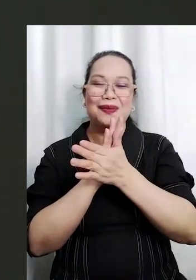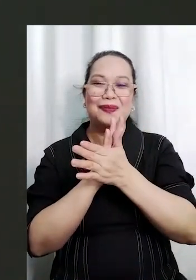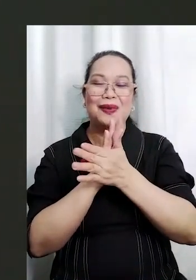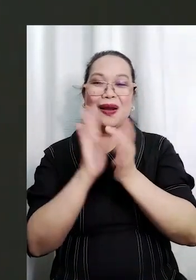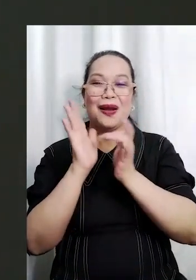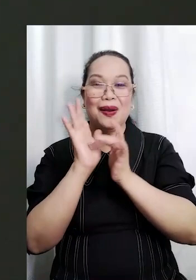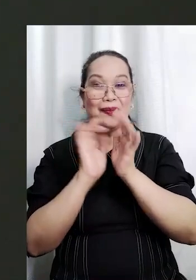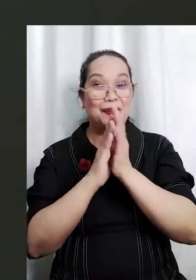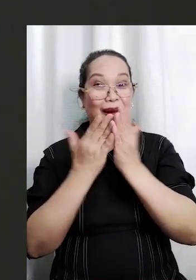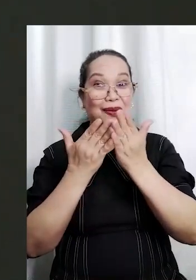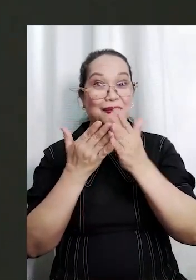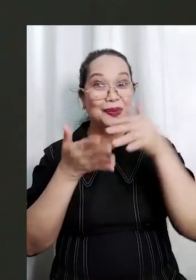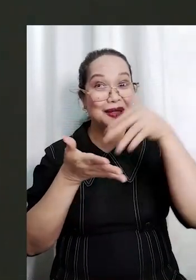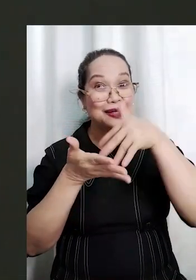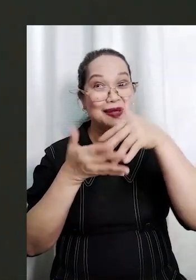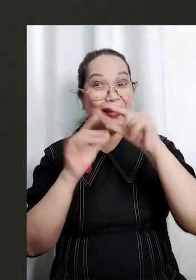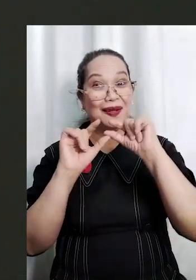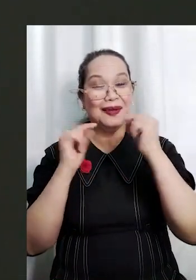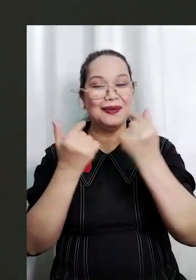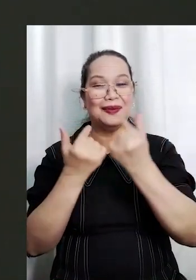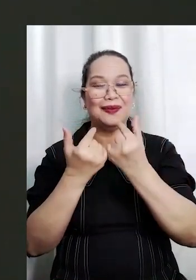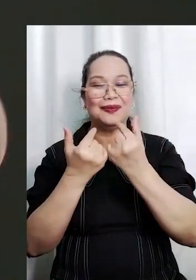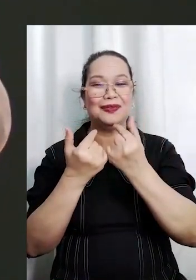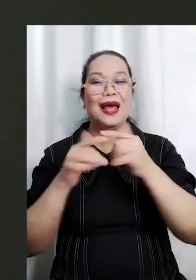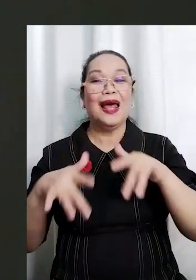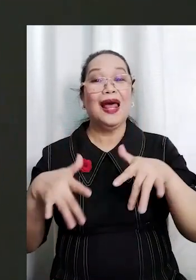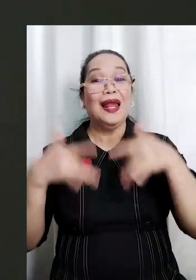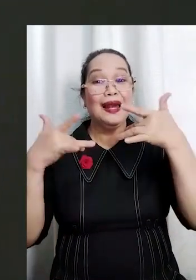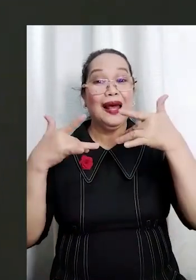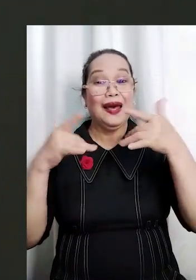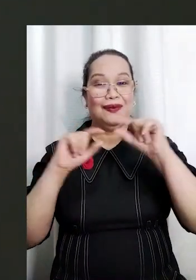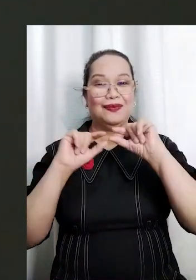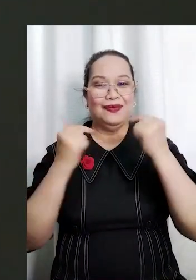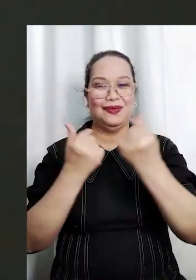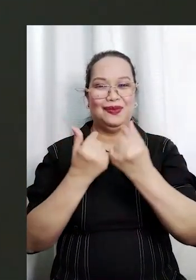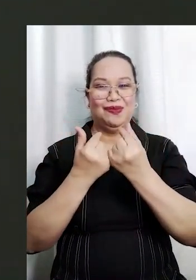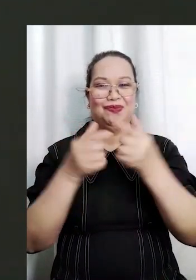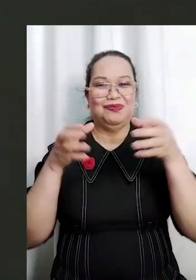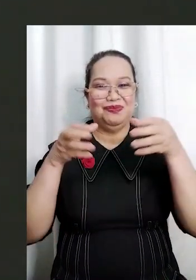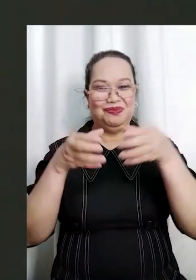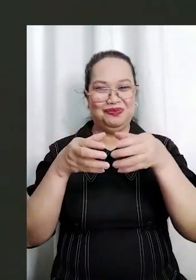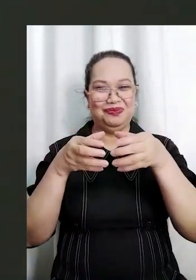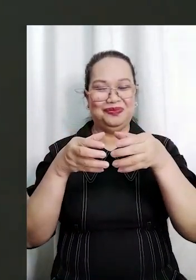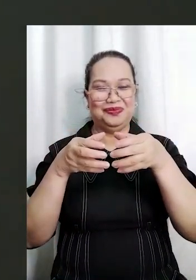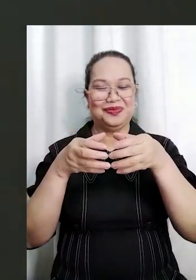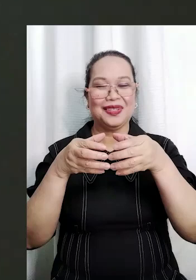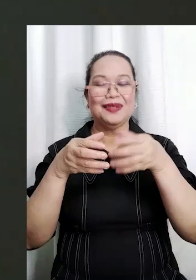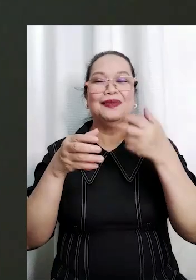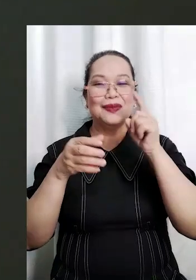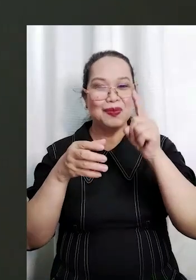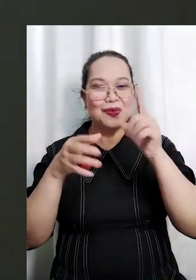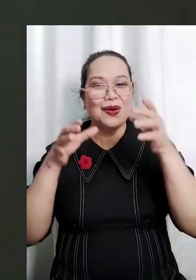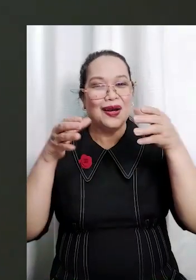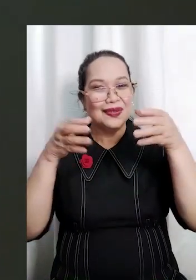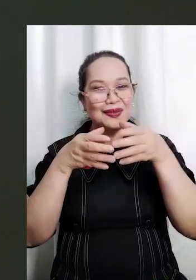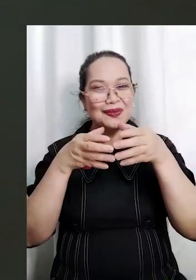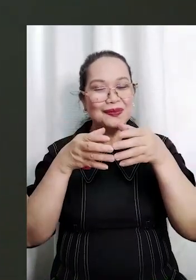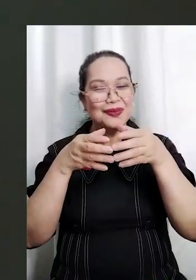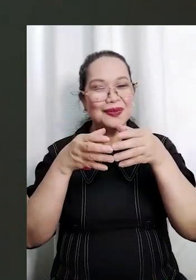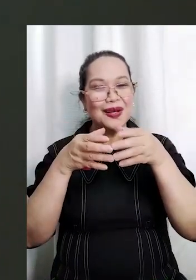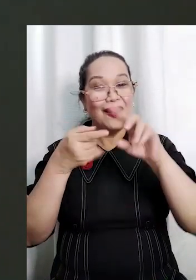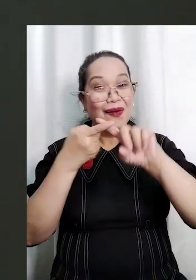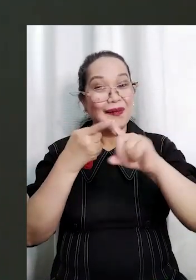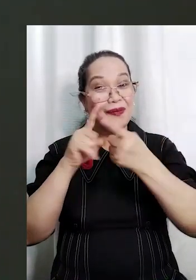ng Bible Study Group. Dito po sa CCBC, we call it Life Group. Yung grupo na yan po ay isang small